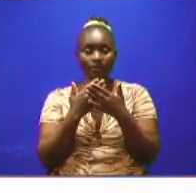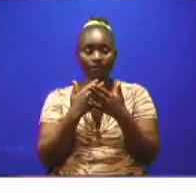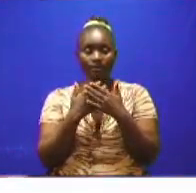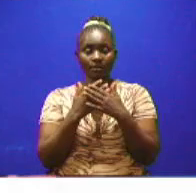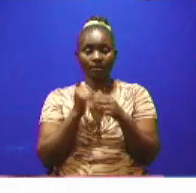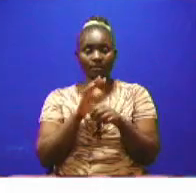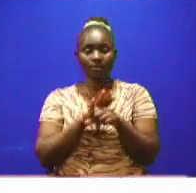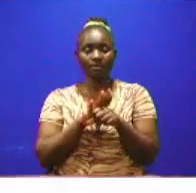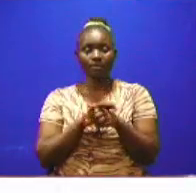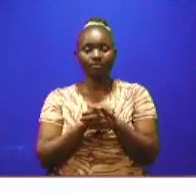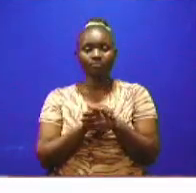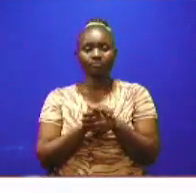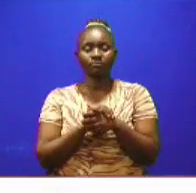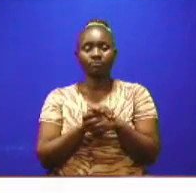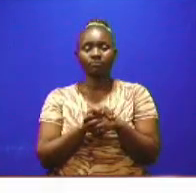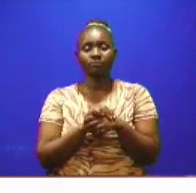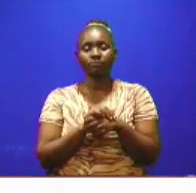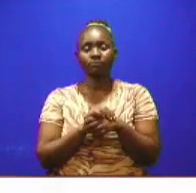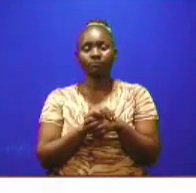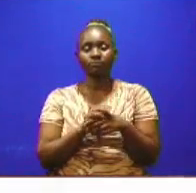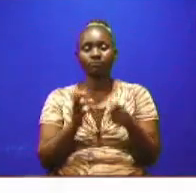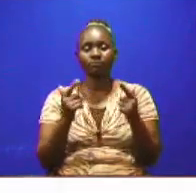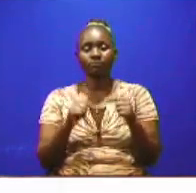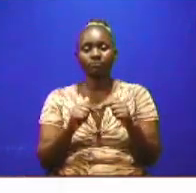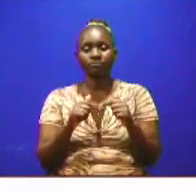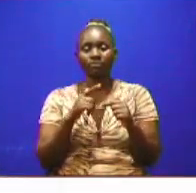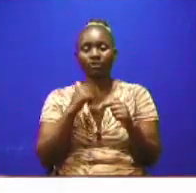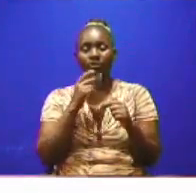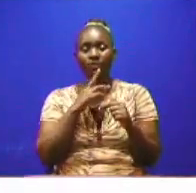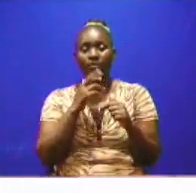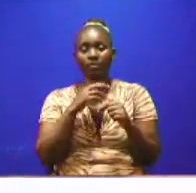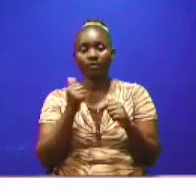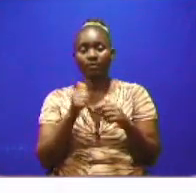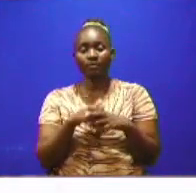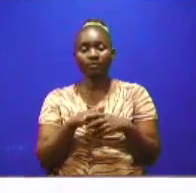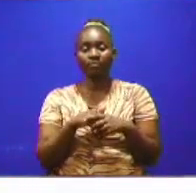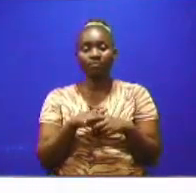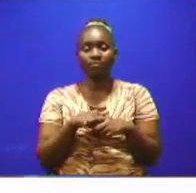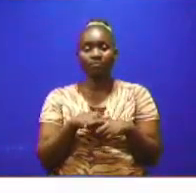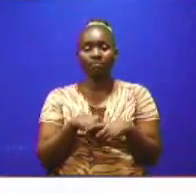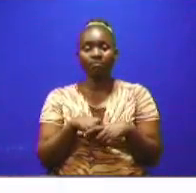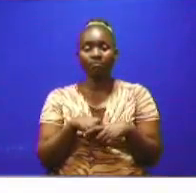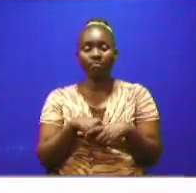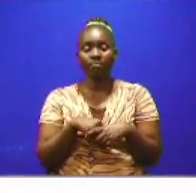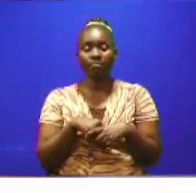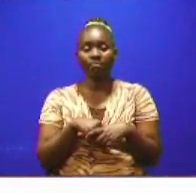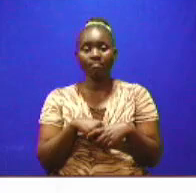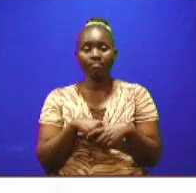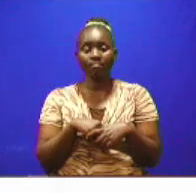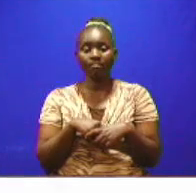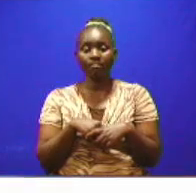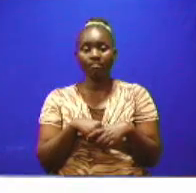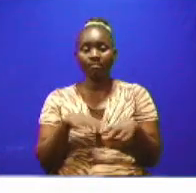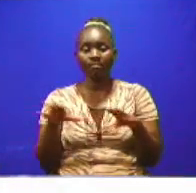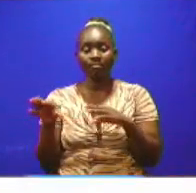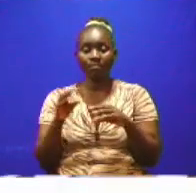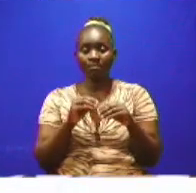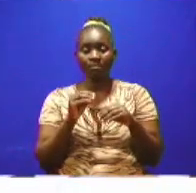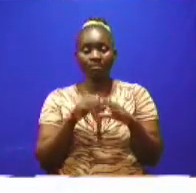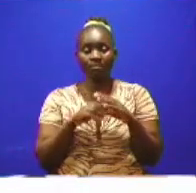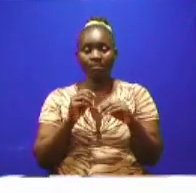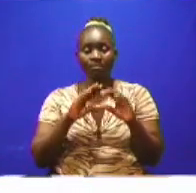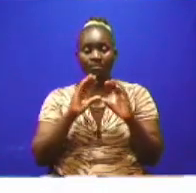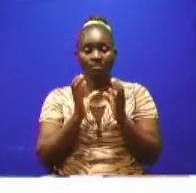ase abana ba mintu abara abande abataka oke kyango chito bairaniryo kobo ase